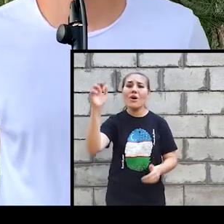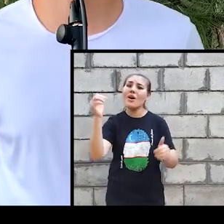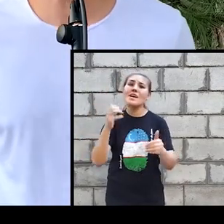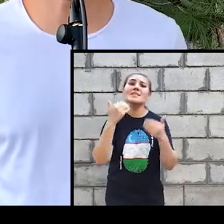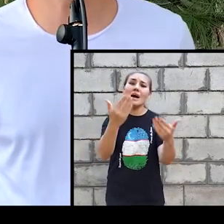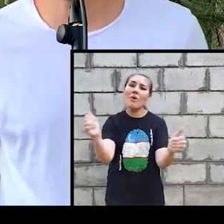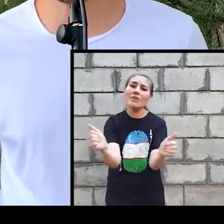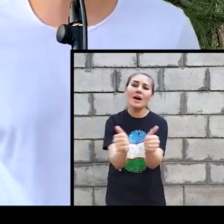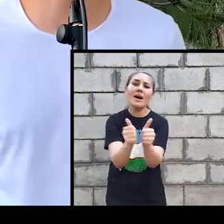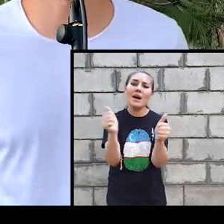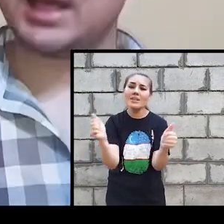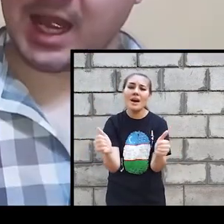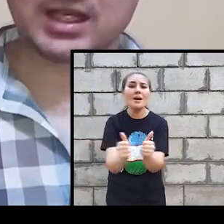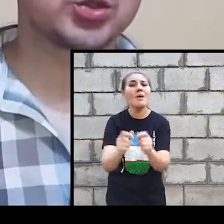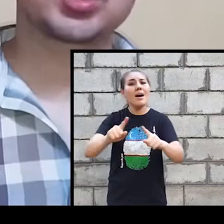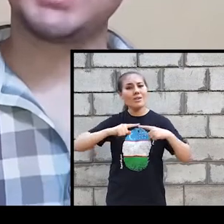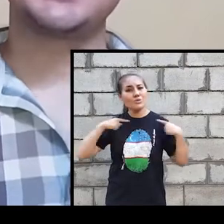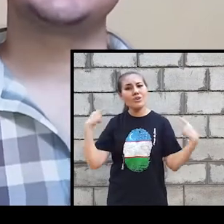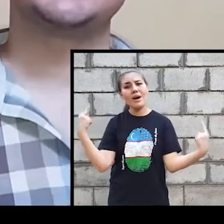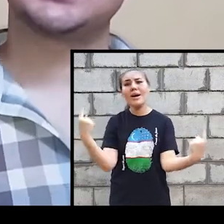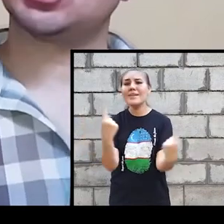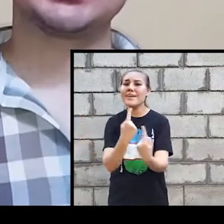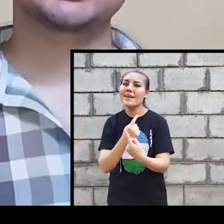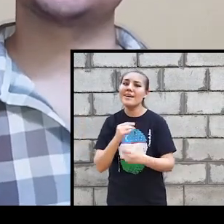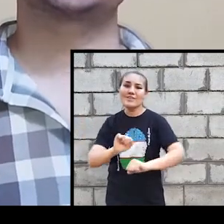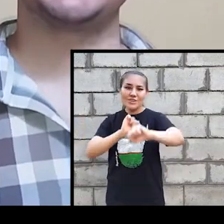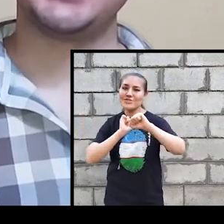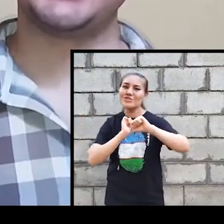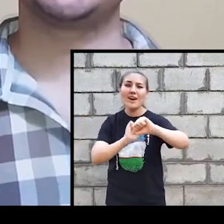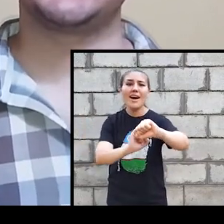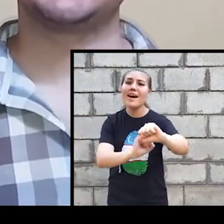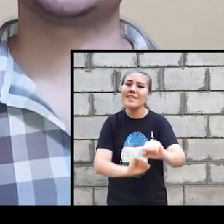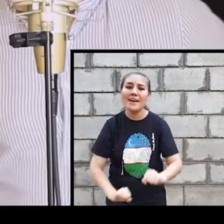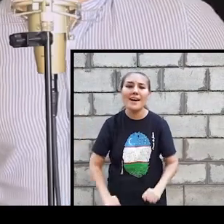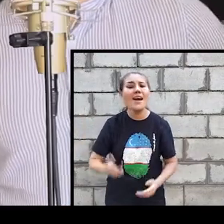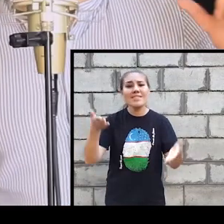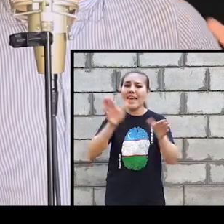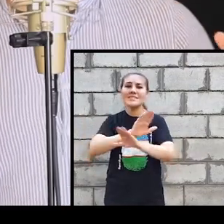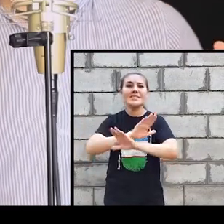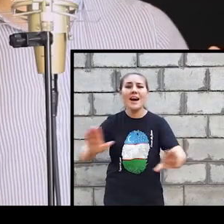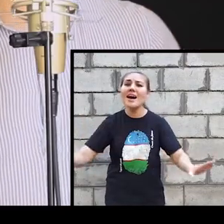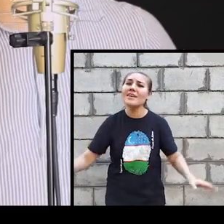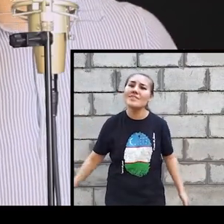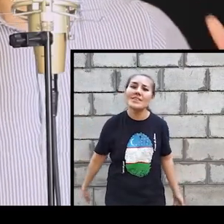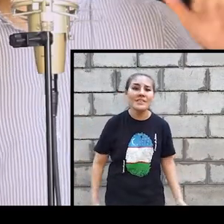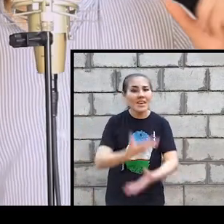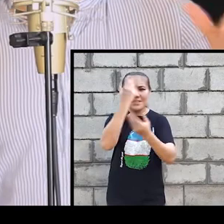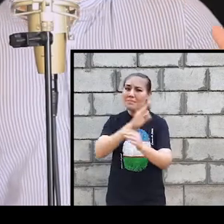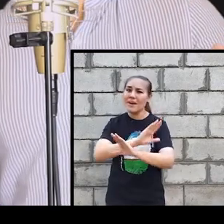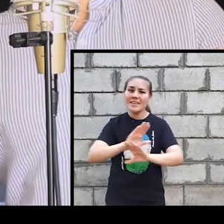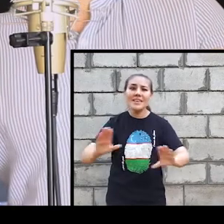Бог с тобой рядом, окружая, защищая, не оставит,